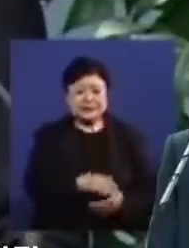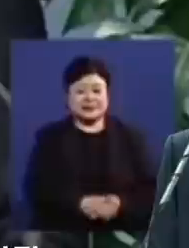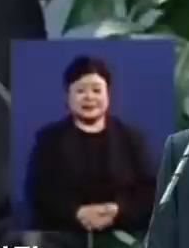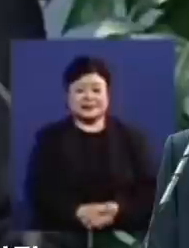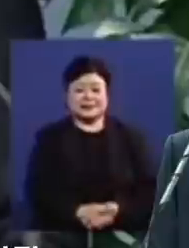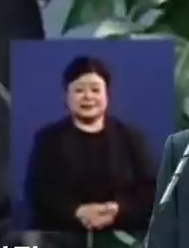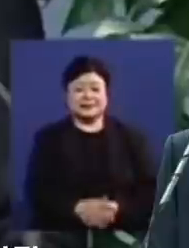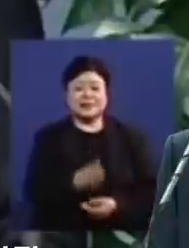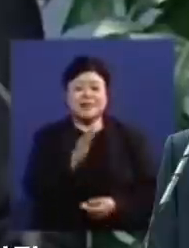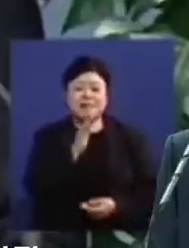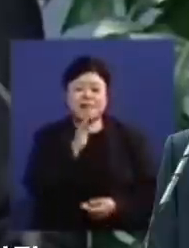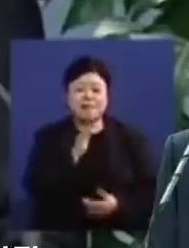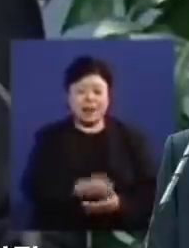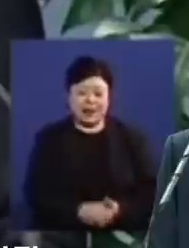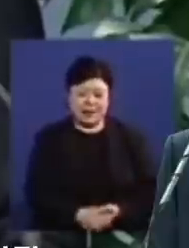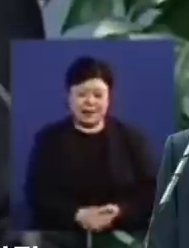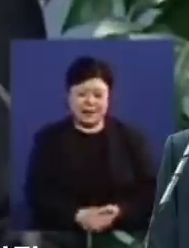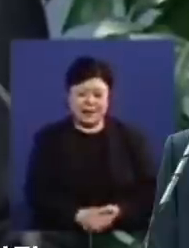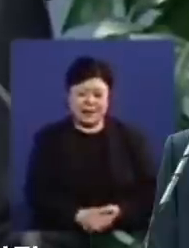참